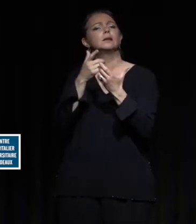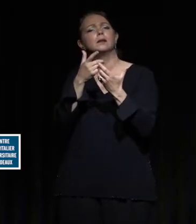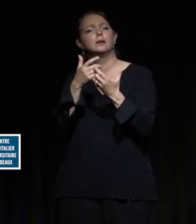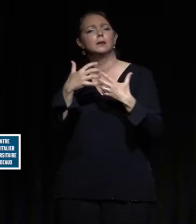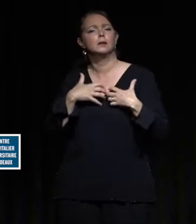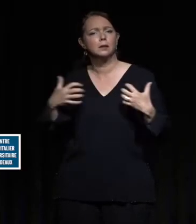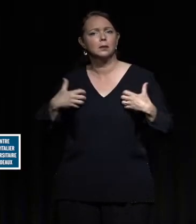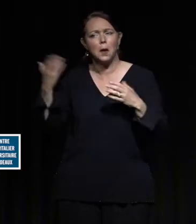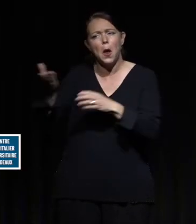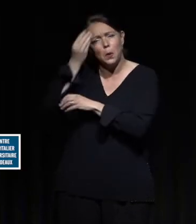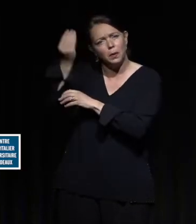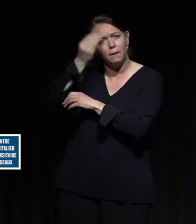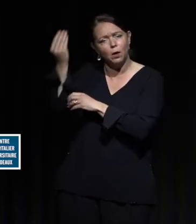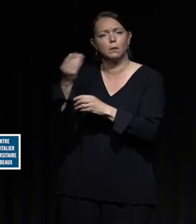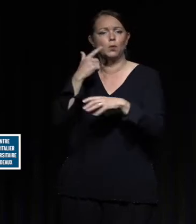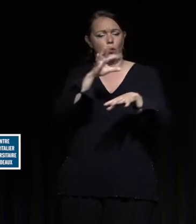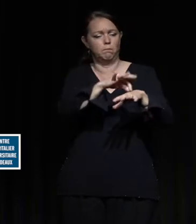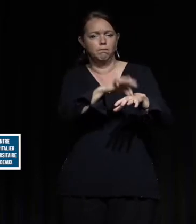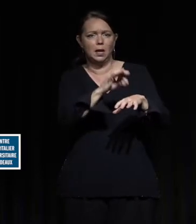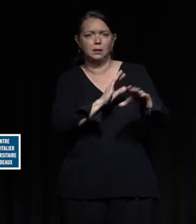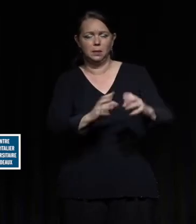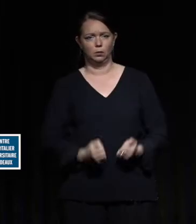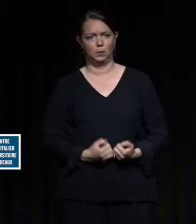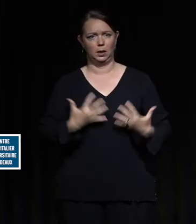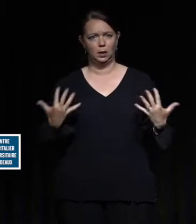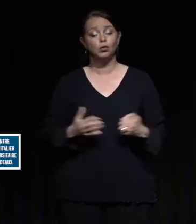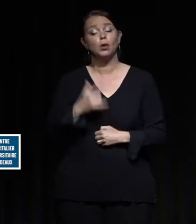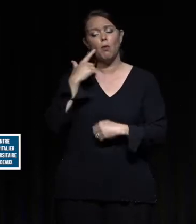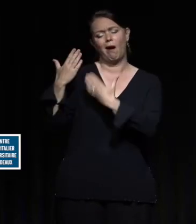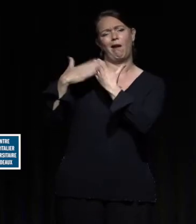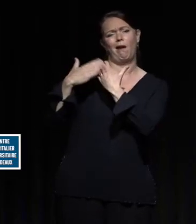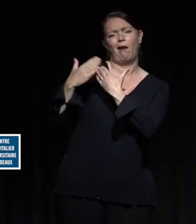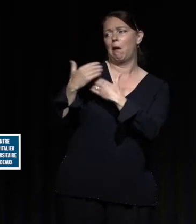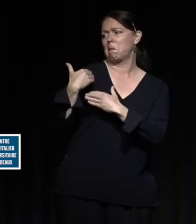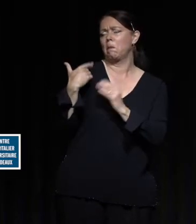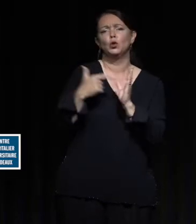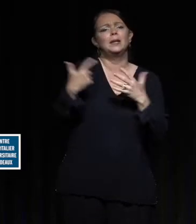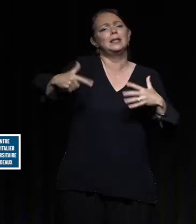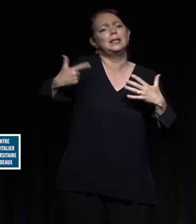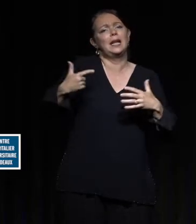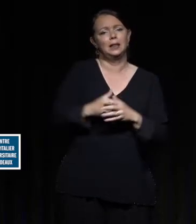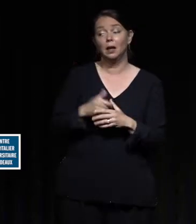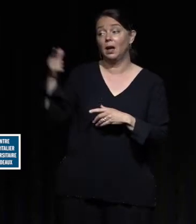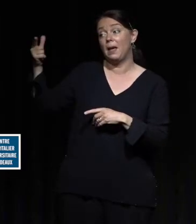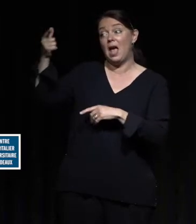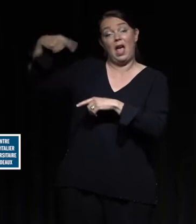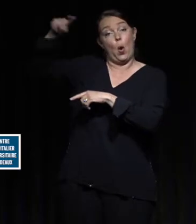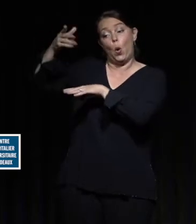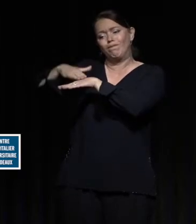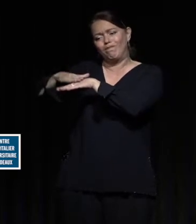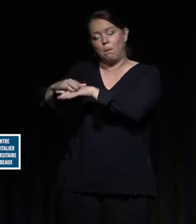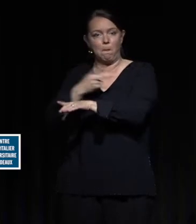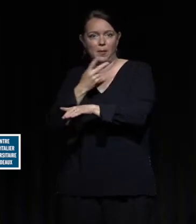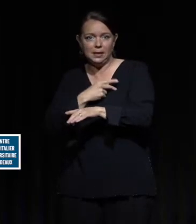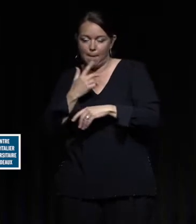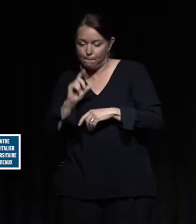charge de l'endométriose. Ces recommandations sont assez récentes, vous voyez, de 2017. Et on redit aux praticiens quels sont les examens de